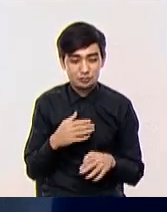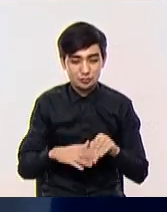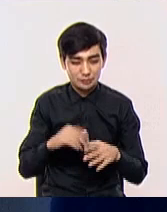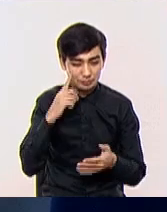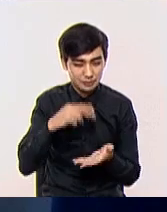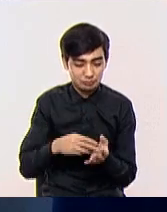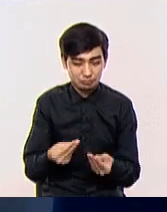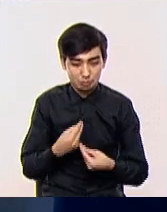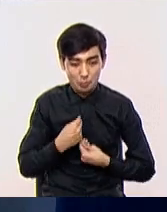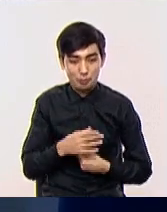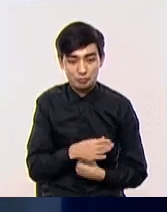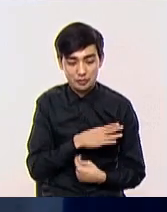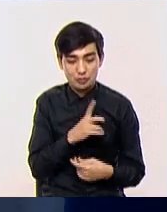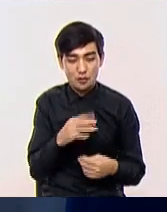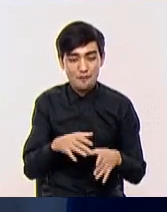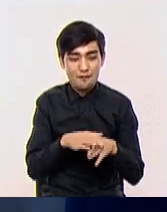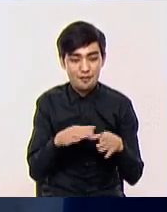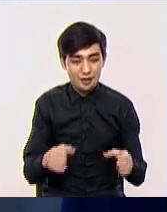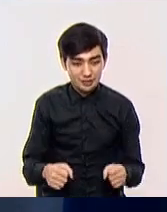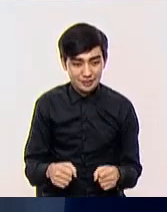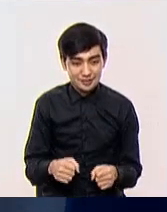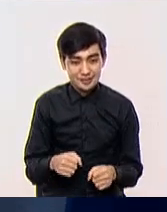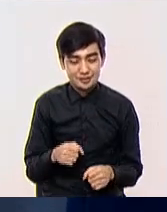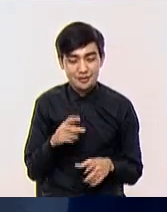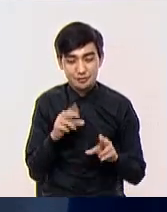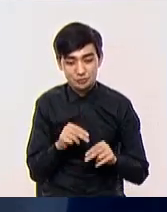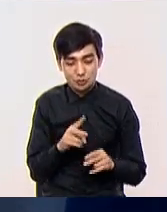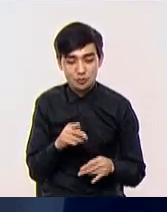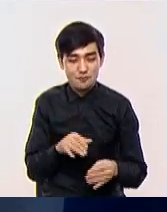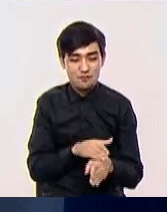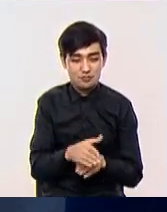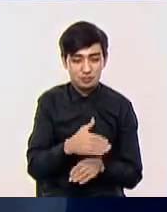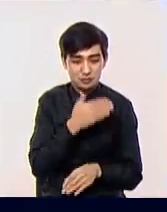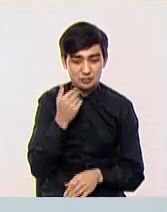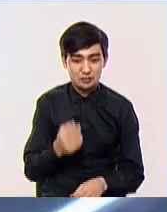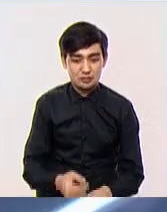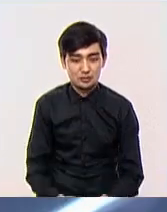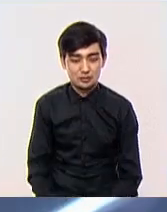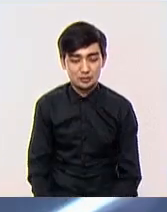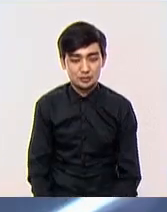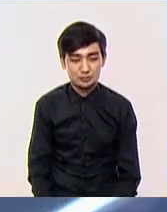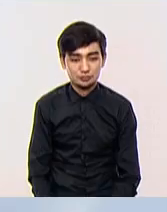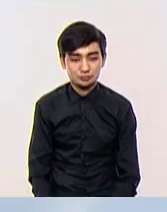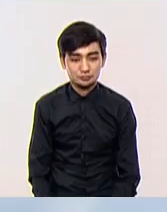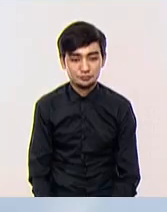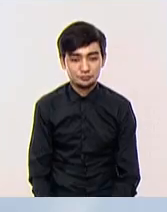дейді. Бірақ билік өкілдері сөздерінде тұрмапты.